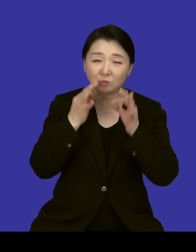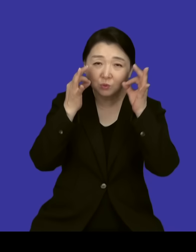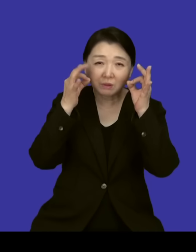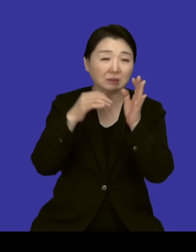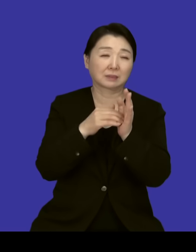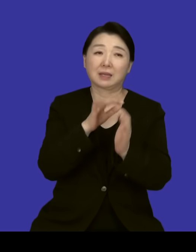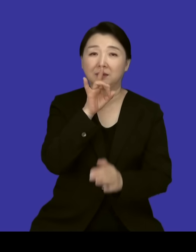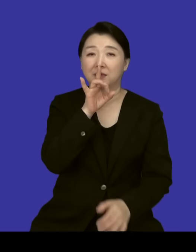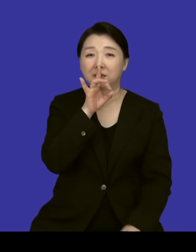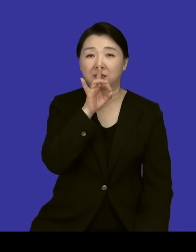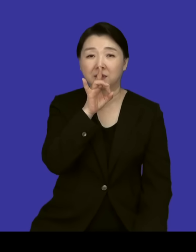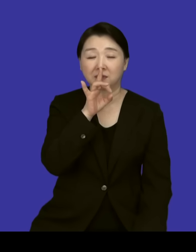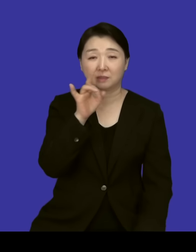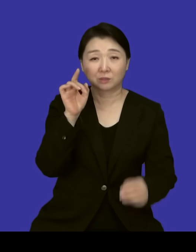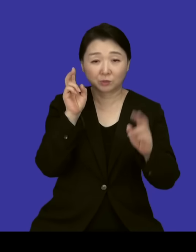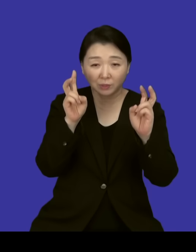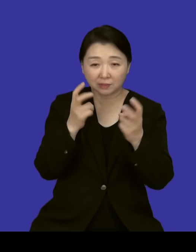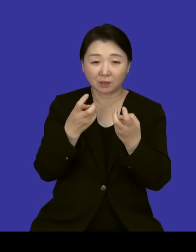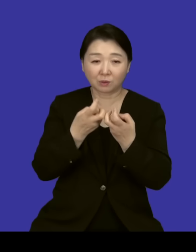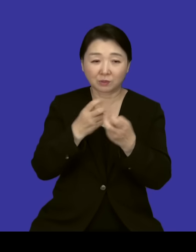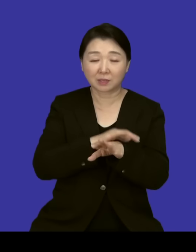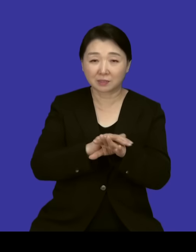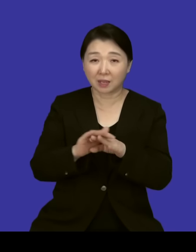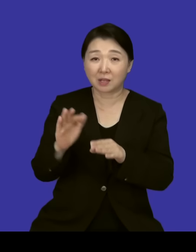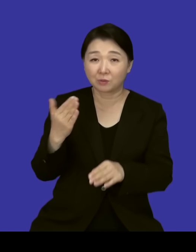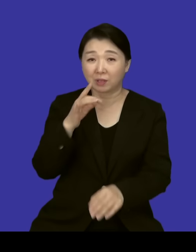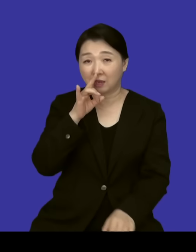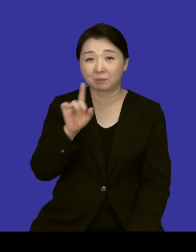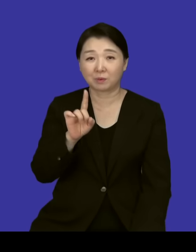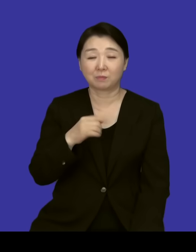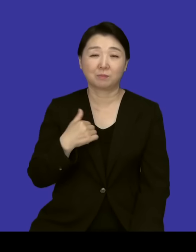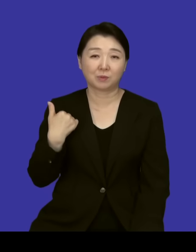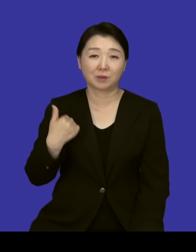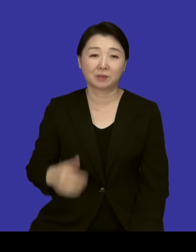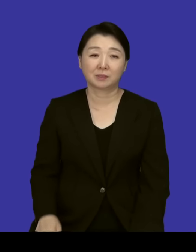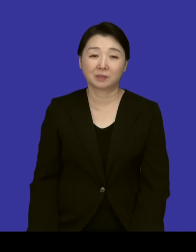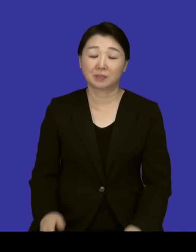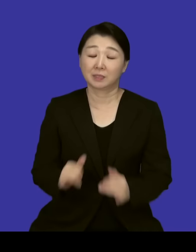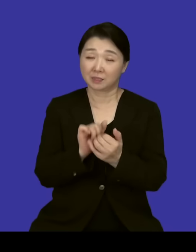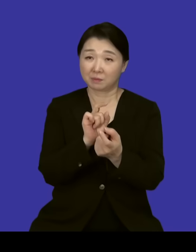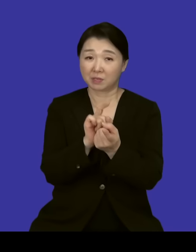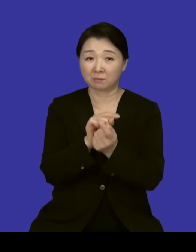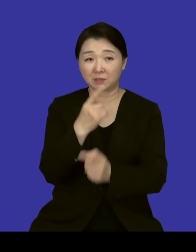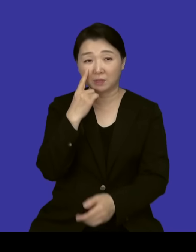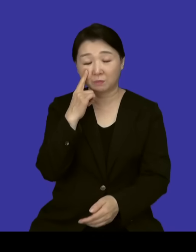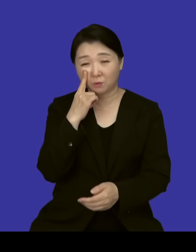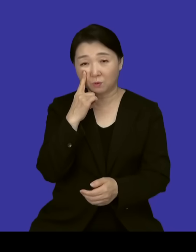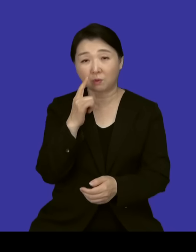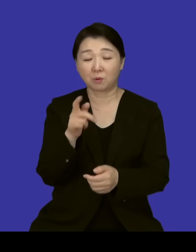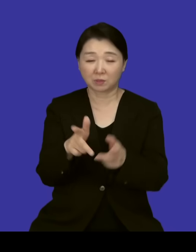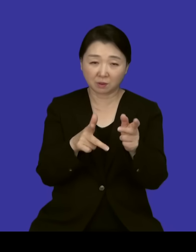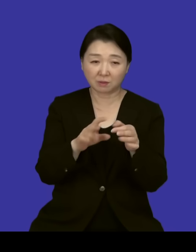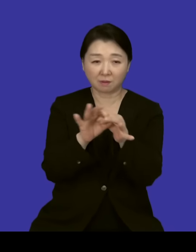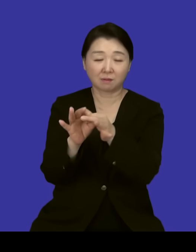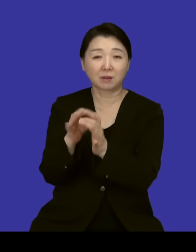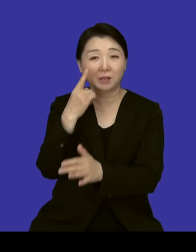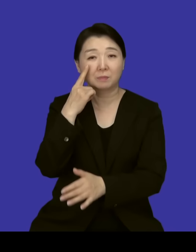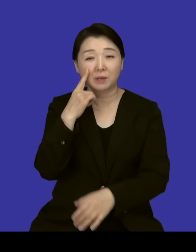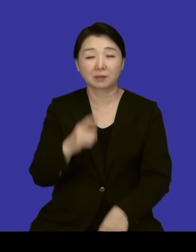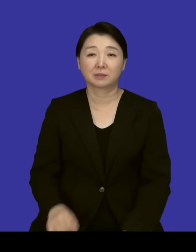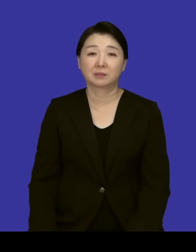되는 거예요. 그 회사를 어떻게 좀 잘 되게 하기 위해서 여러 가지 사람들도 만나보고 비즈니스도 어떻게 연결해 보려고